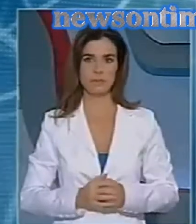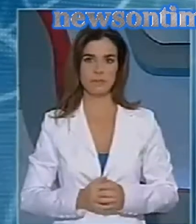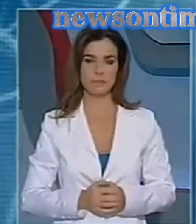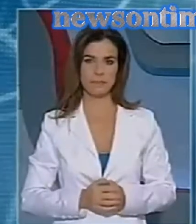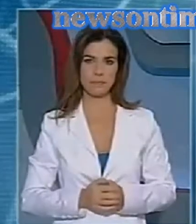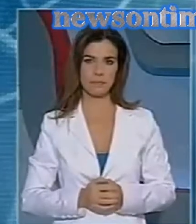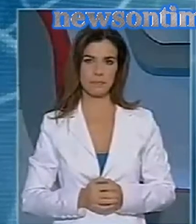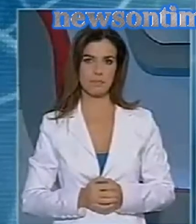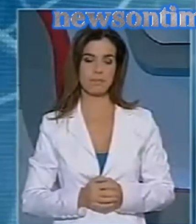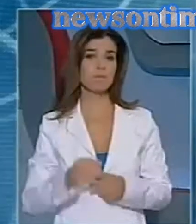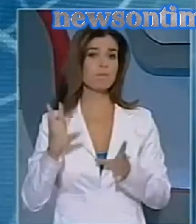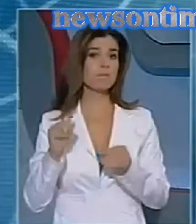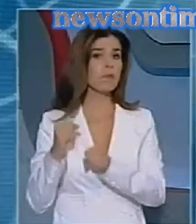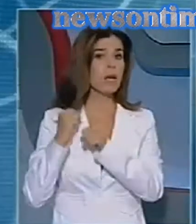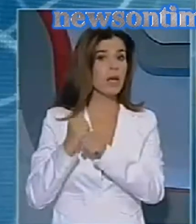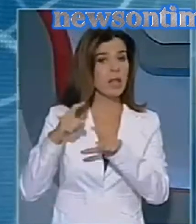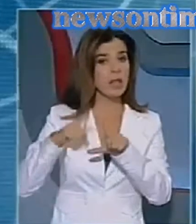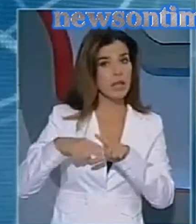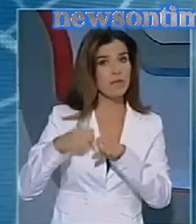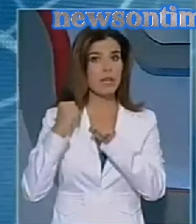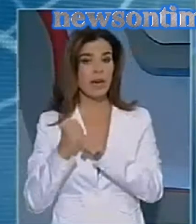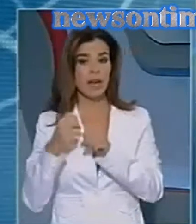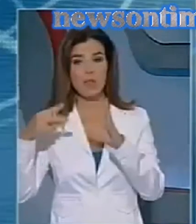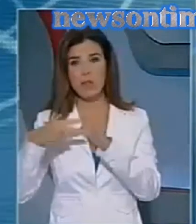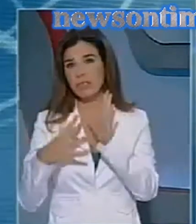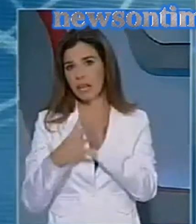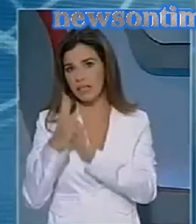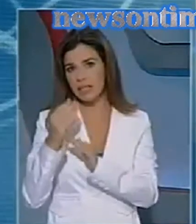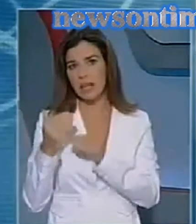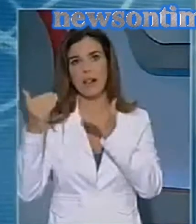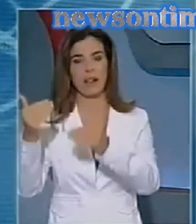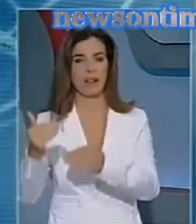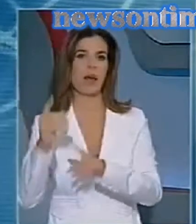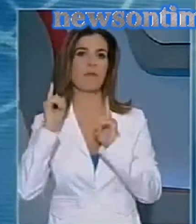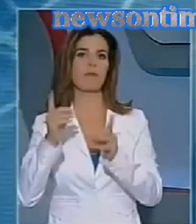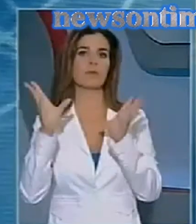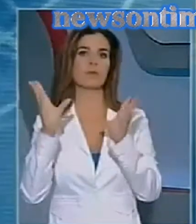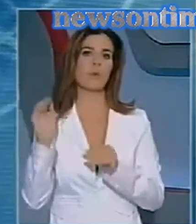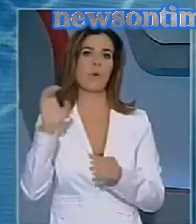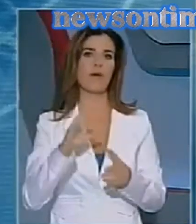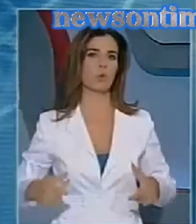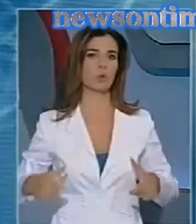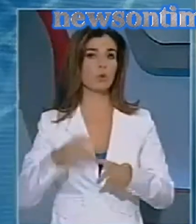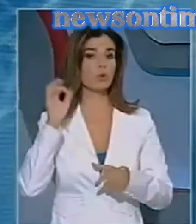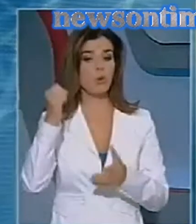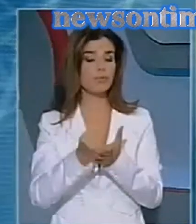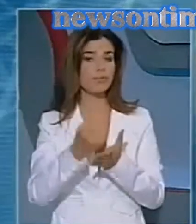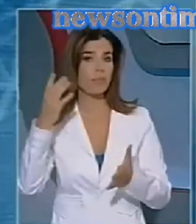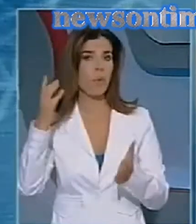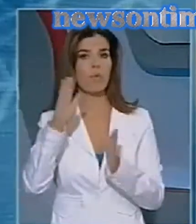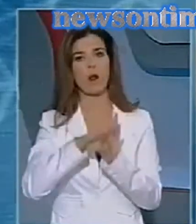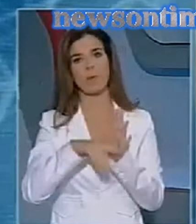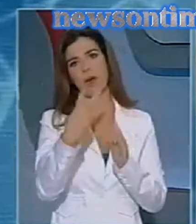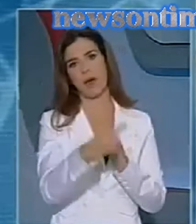Για το Δεκέμβριο ή τον Ιανουάριο του 2014 μετατίθενται οι αποφάσεις της Ευρωζώνης για την αξιολόγηση του προγράμματος